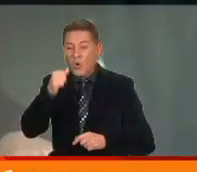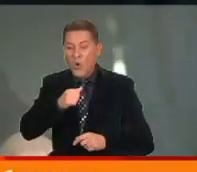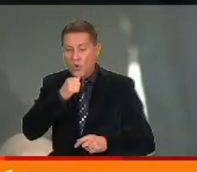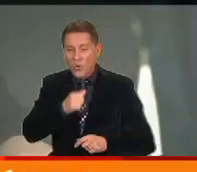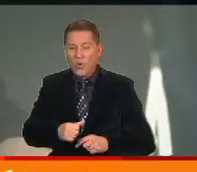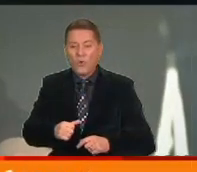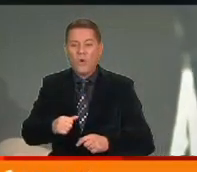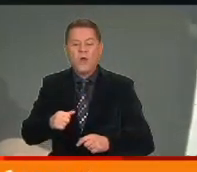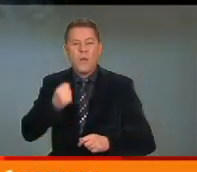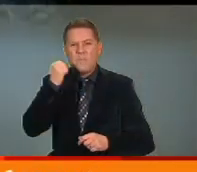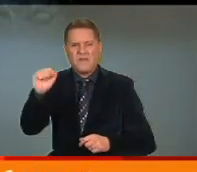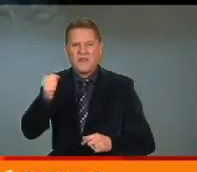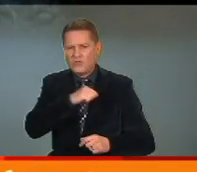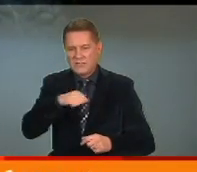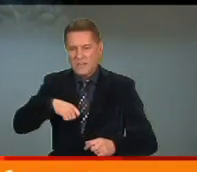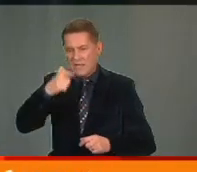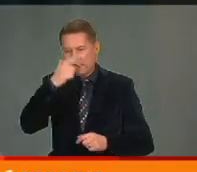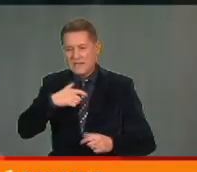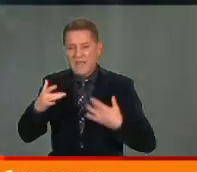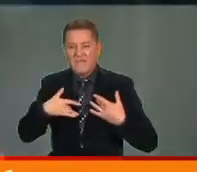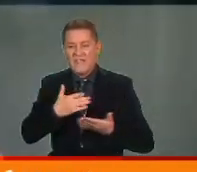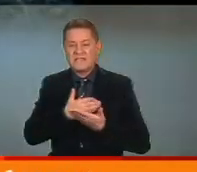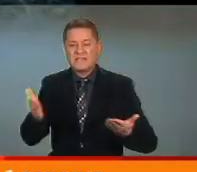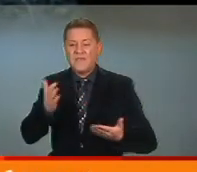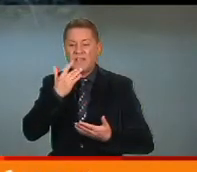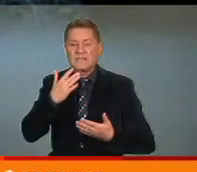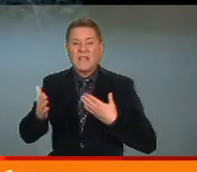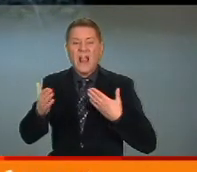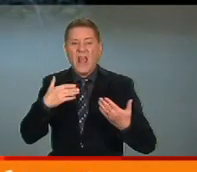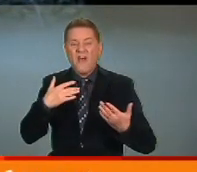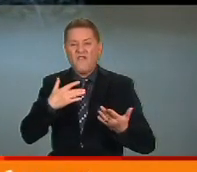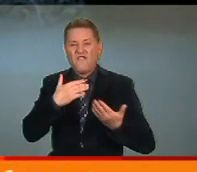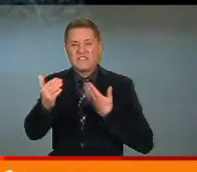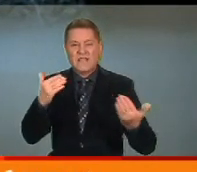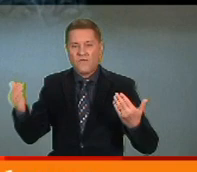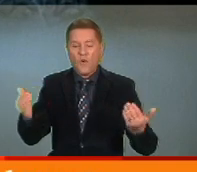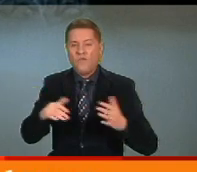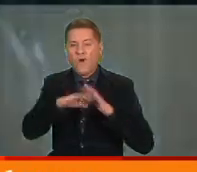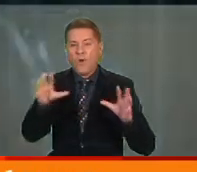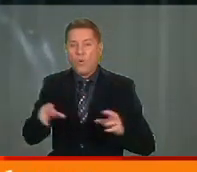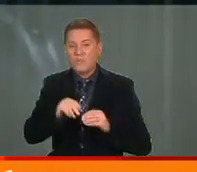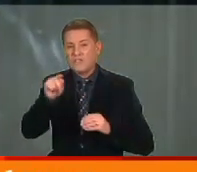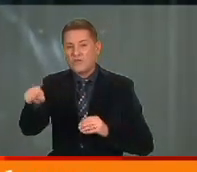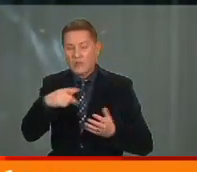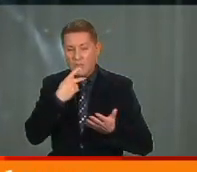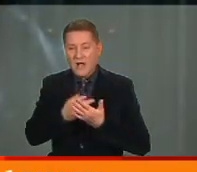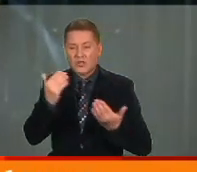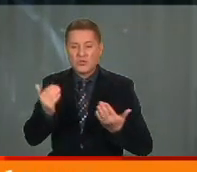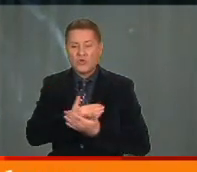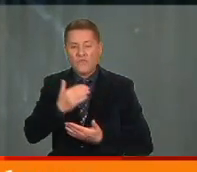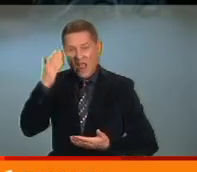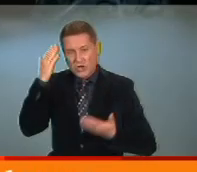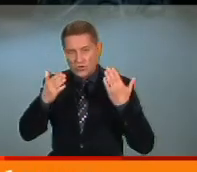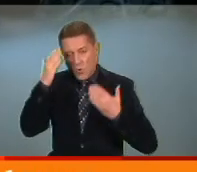мрій» перевершують самих себе. На сцені Національного виставкового комплексу «Експоцентр України» вони покажуть нове шоу